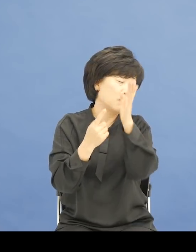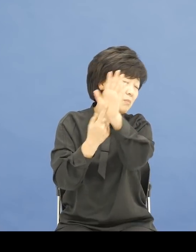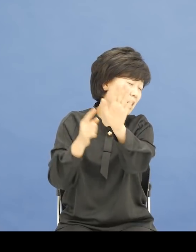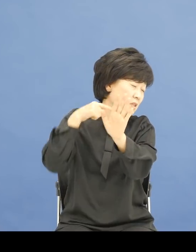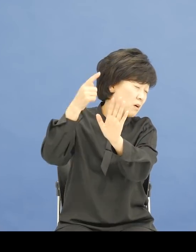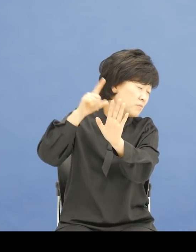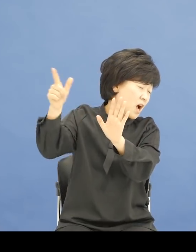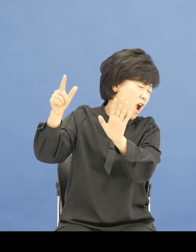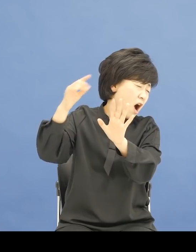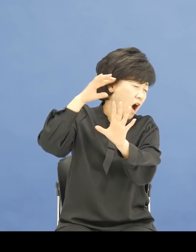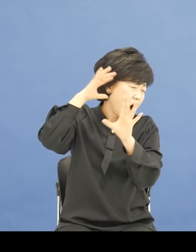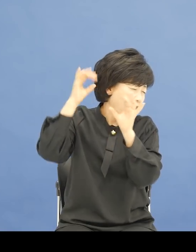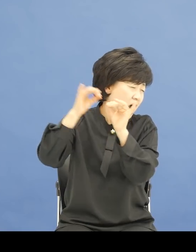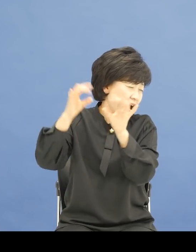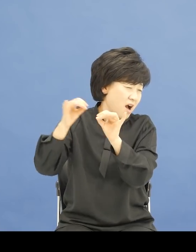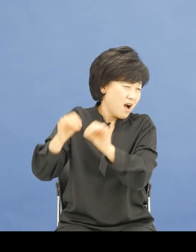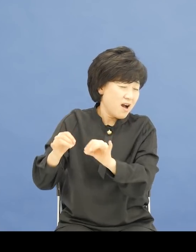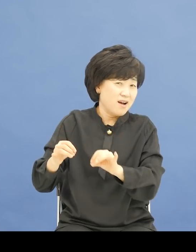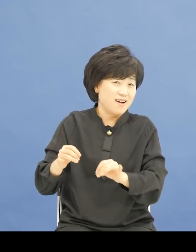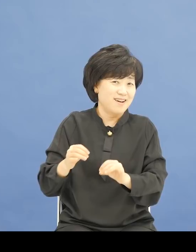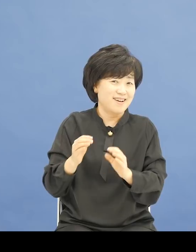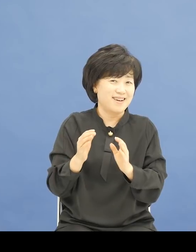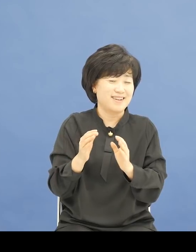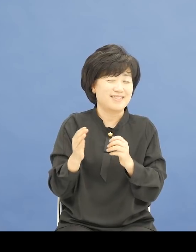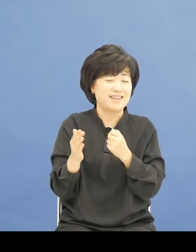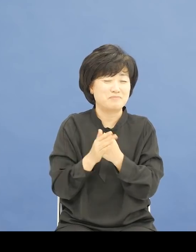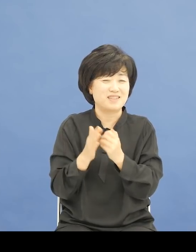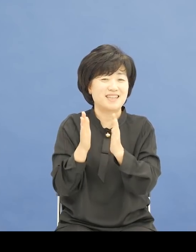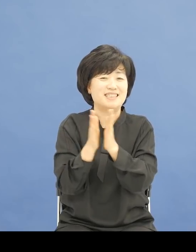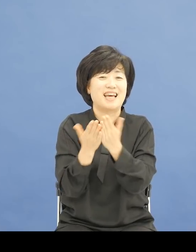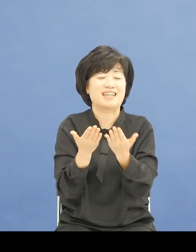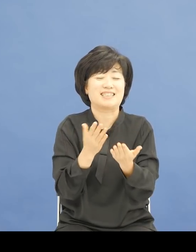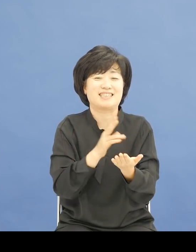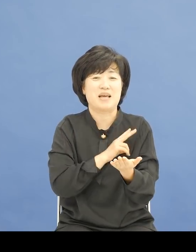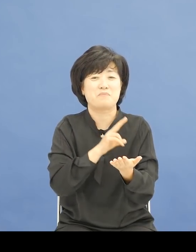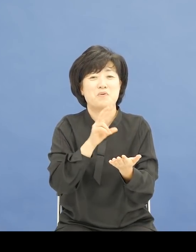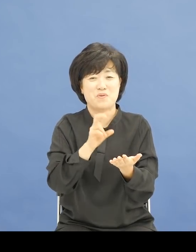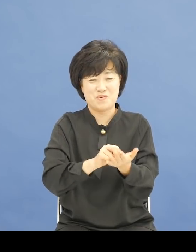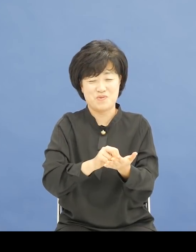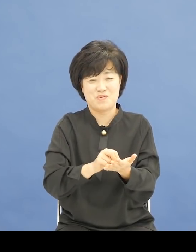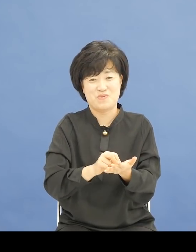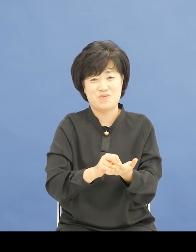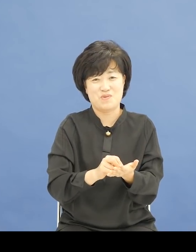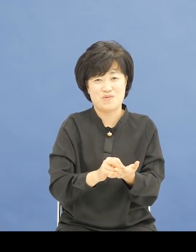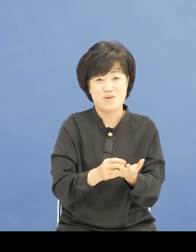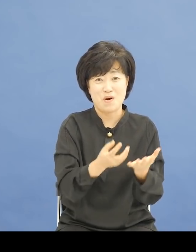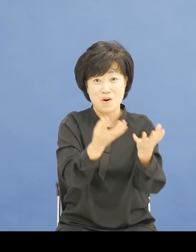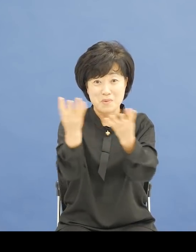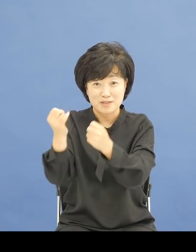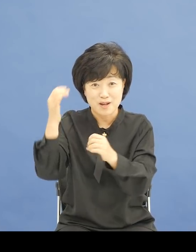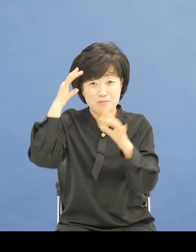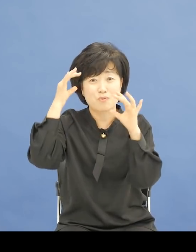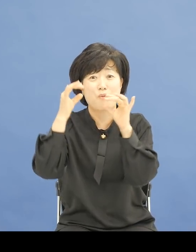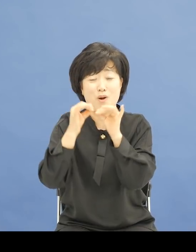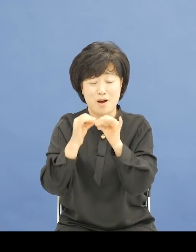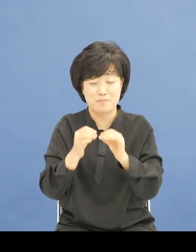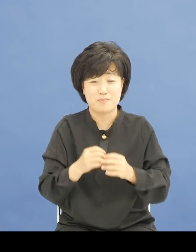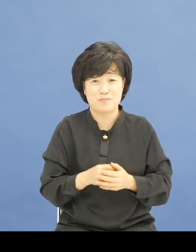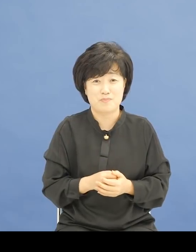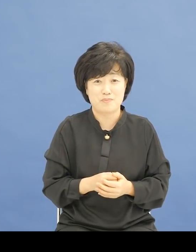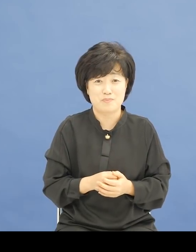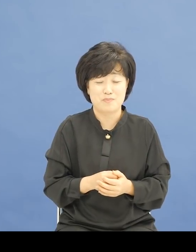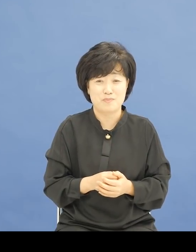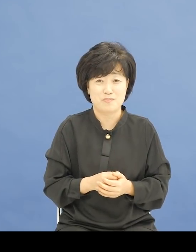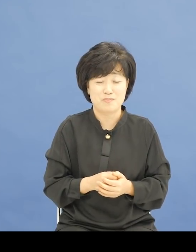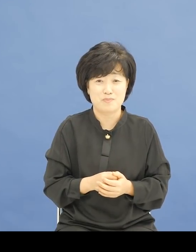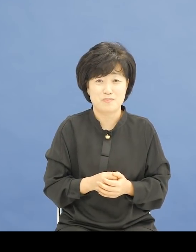네, 푸념한 게 그렇게 돼버리더라고요. 야. 그게 책 제목이 되었습니다. 와. 야, 많은 분들이 공감을 했나 봐요. 네.